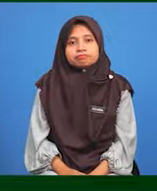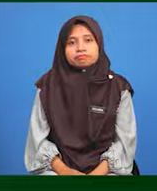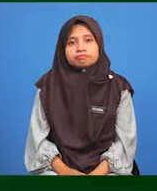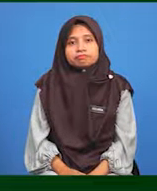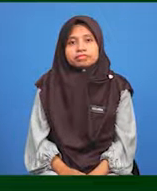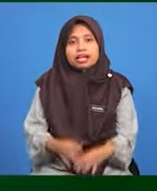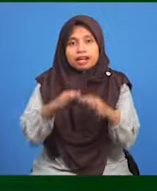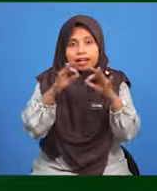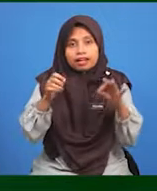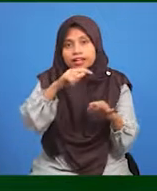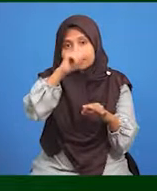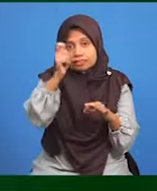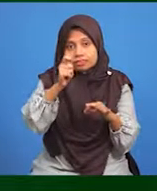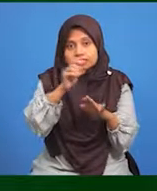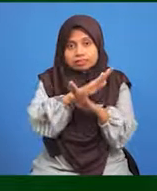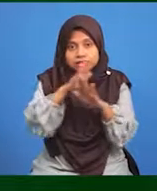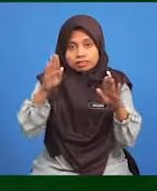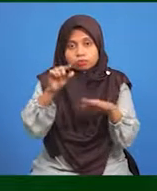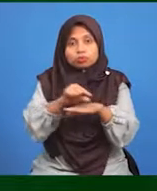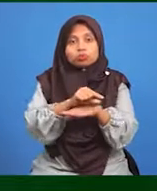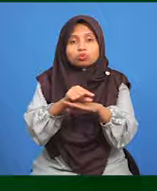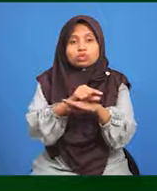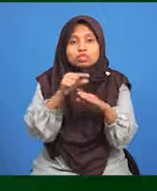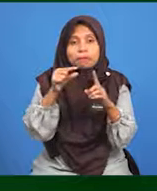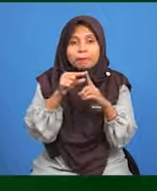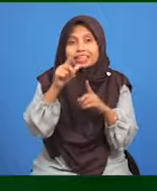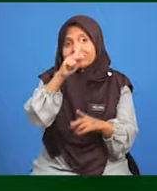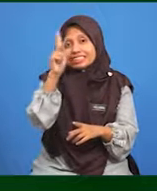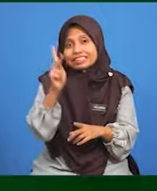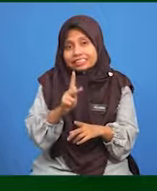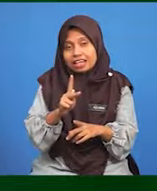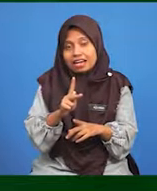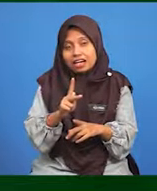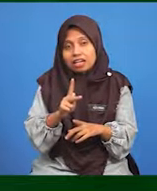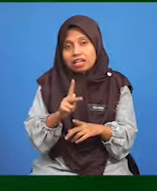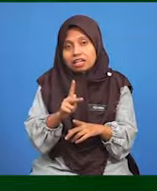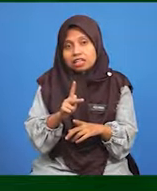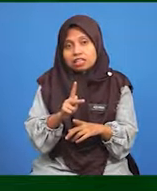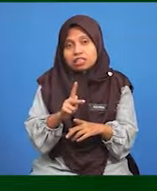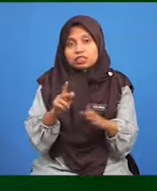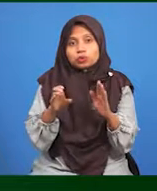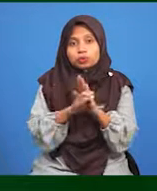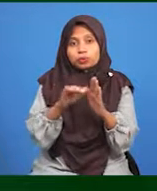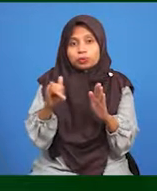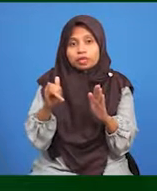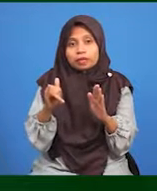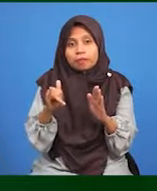ayat tanya tanpa menggunakan pagi ke khada lah seperti berikut